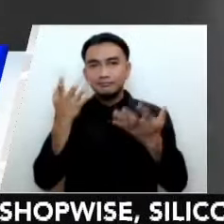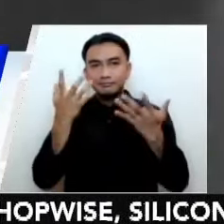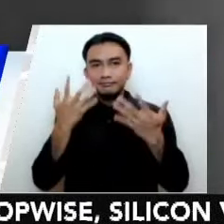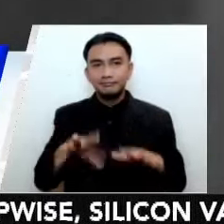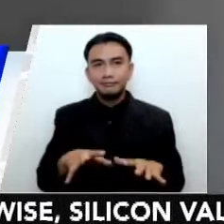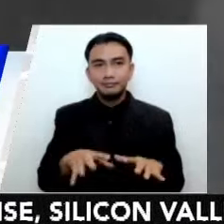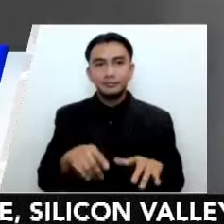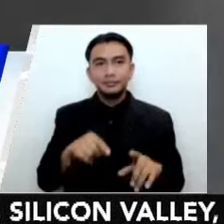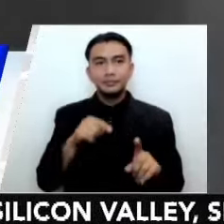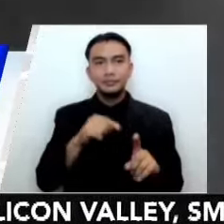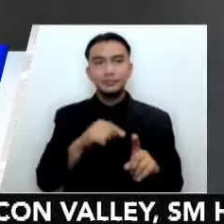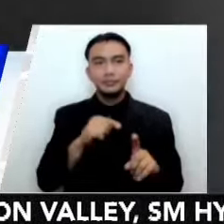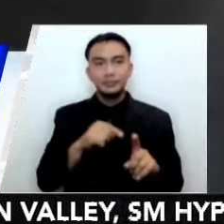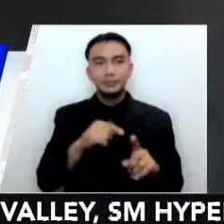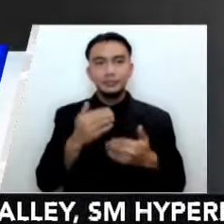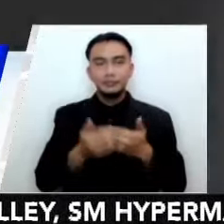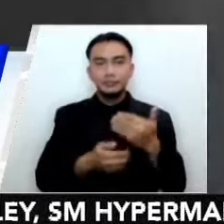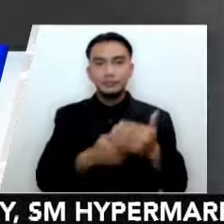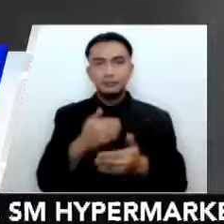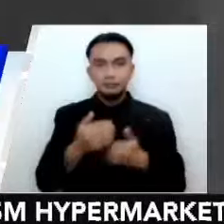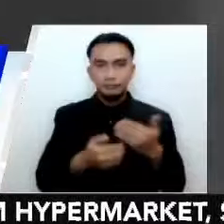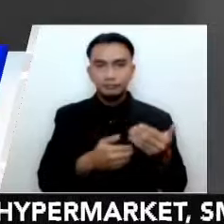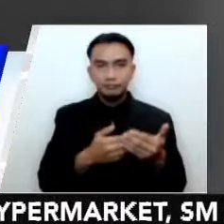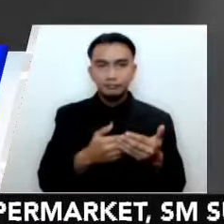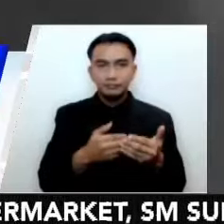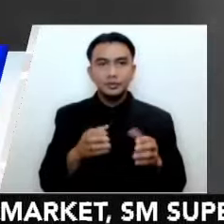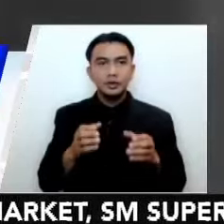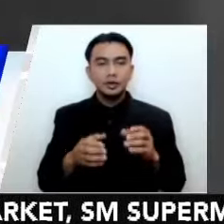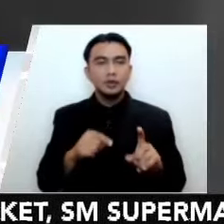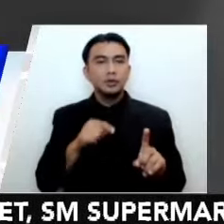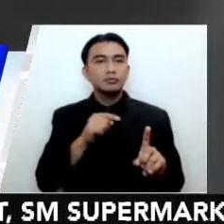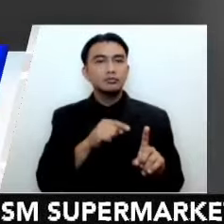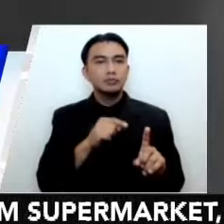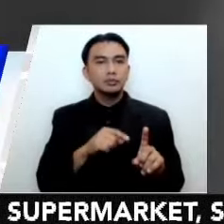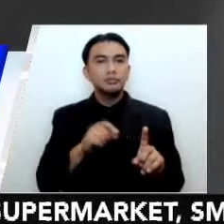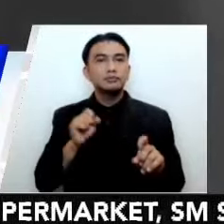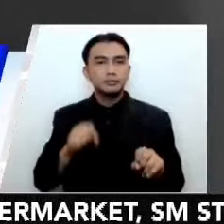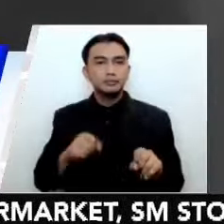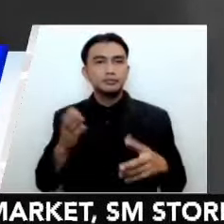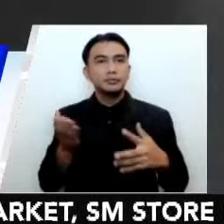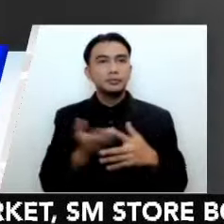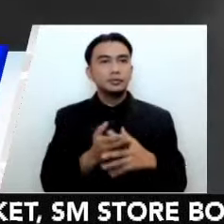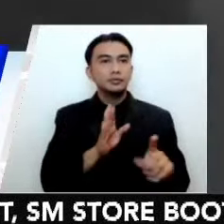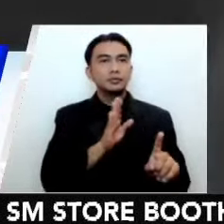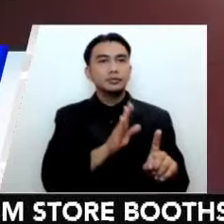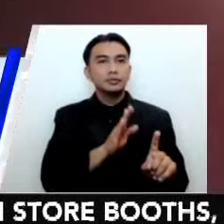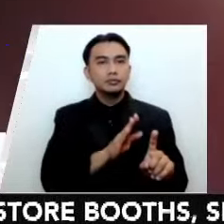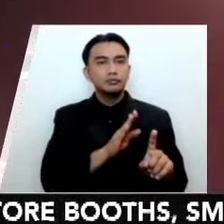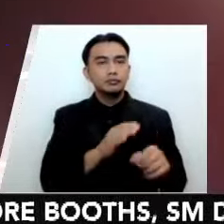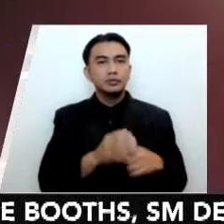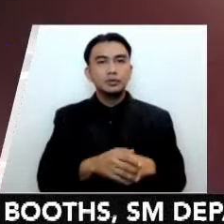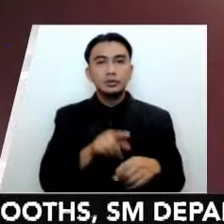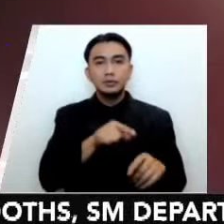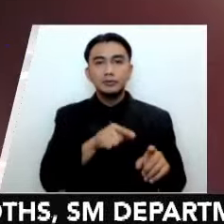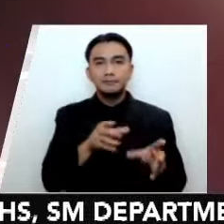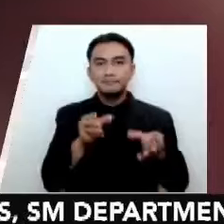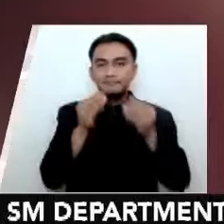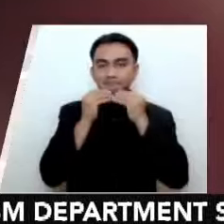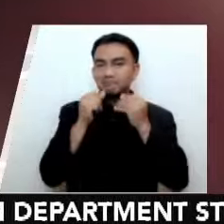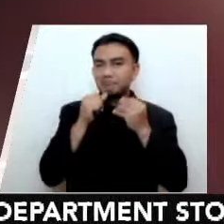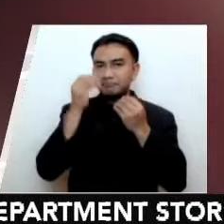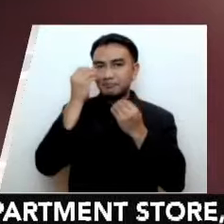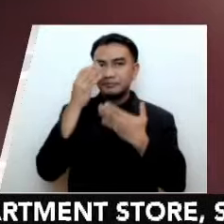reglamentary period. Desidido naman ang mga biktima na sampahan pa rin ng kaso ang sospek na tumanging magbigay ng pahayag.